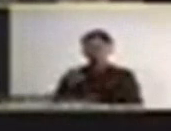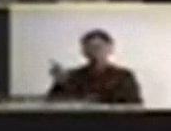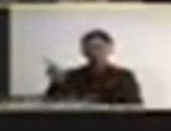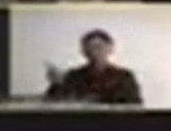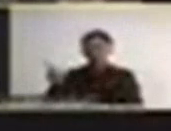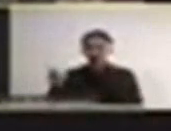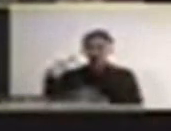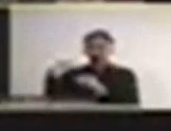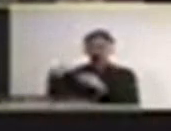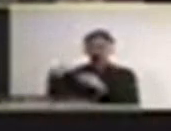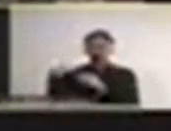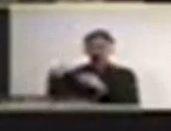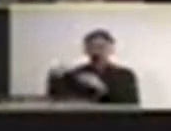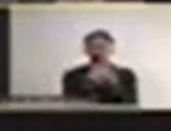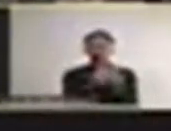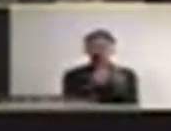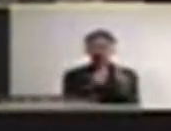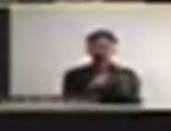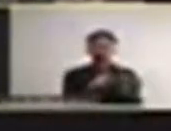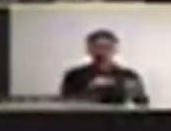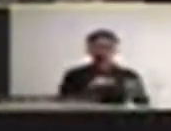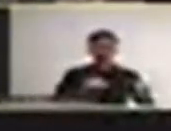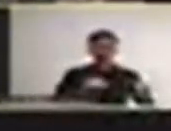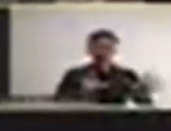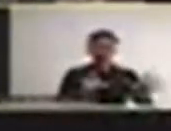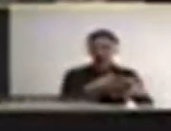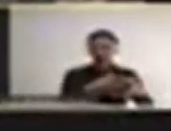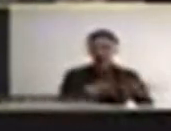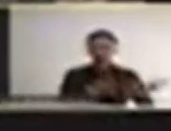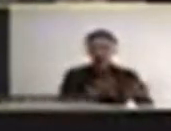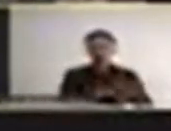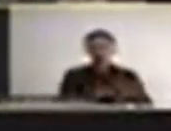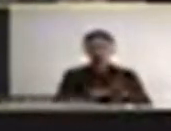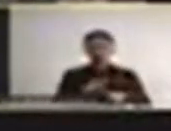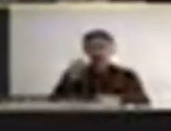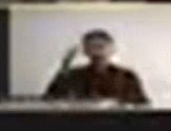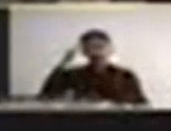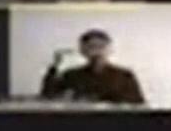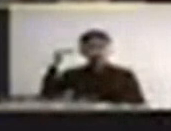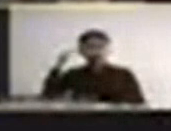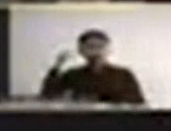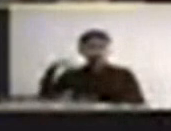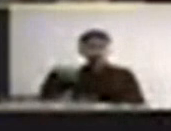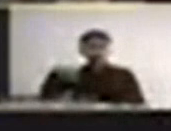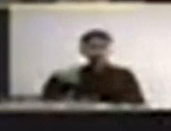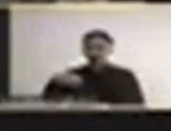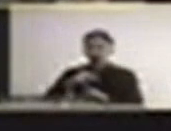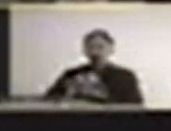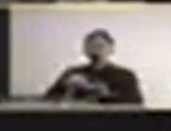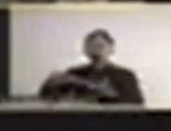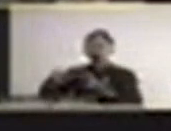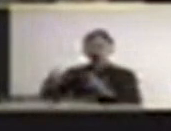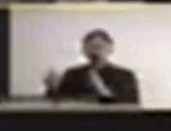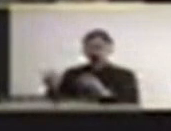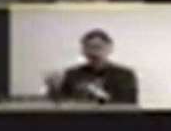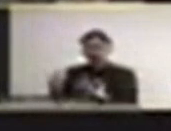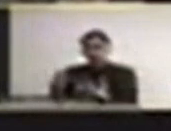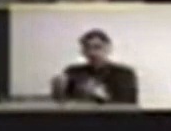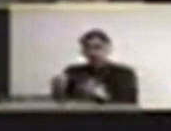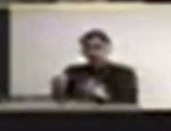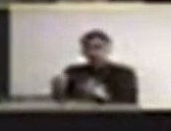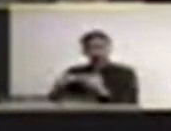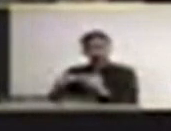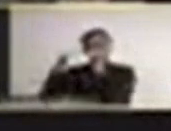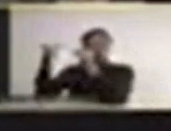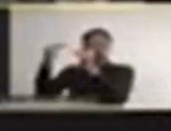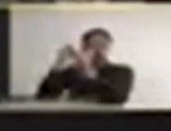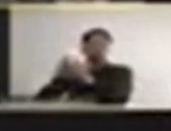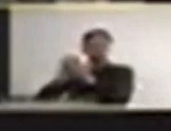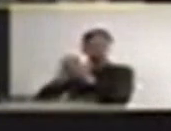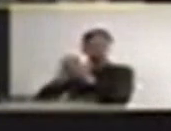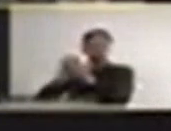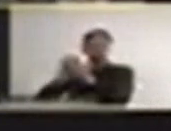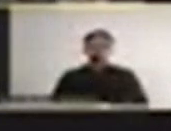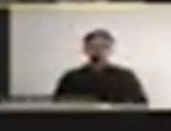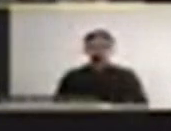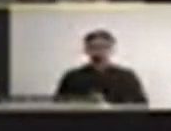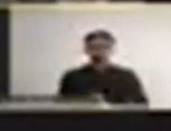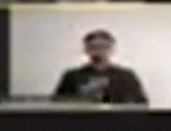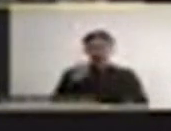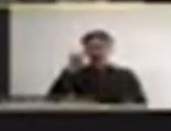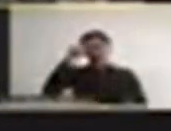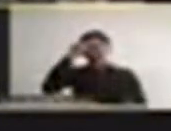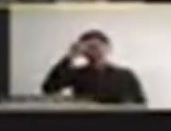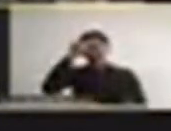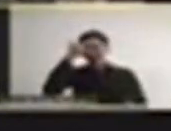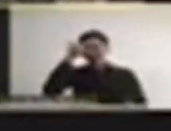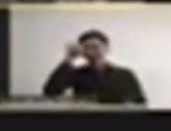Korea Selatan kasusnya sudah 0, begitu sekolah dibuka melonjak lagi. Jadi kita belajar, jangan kita coba-coba